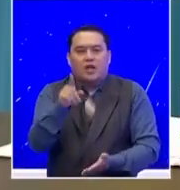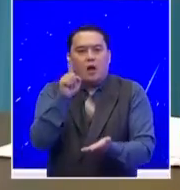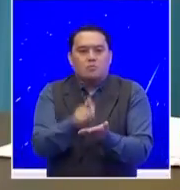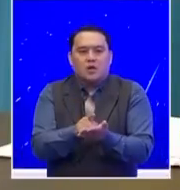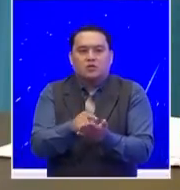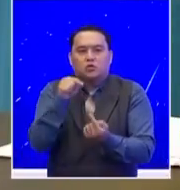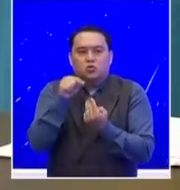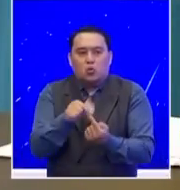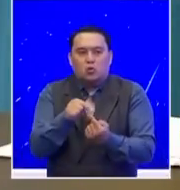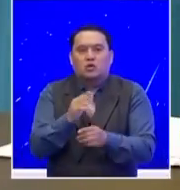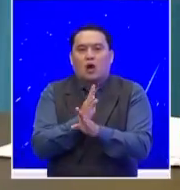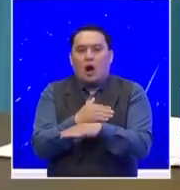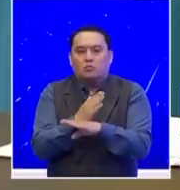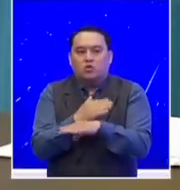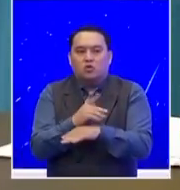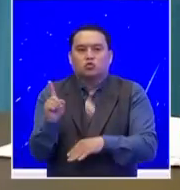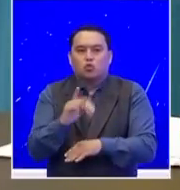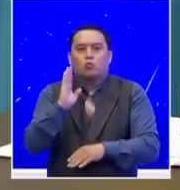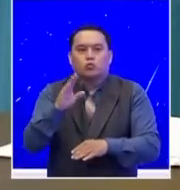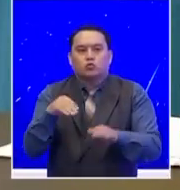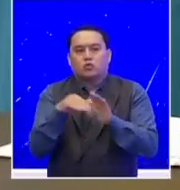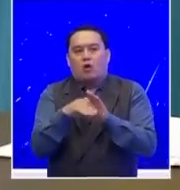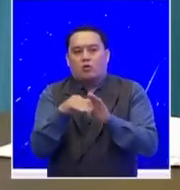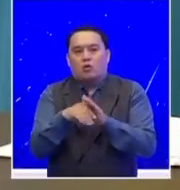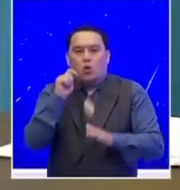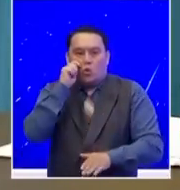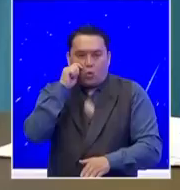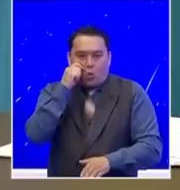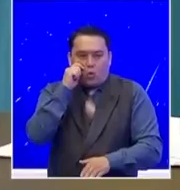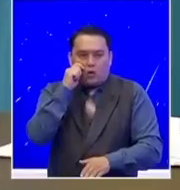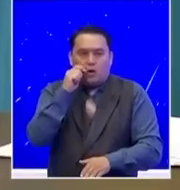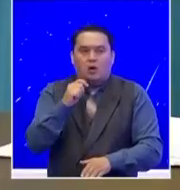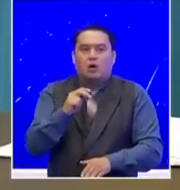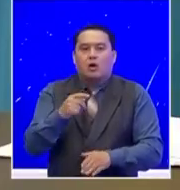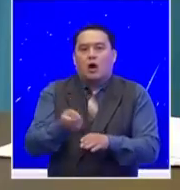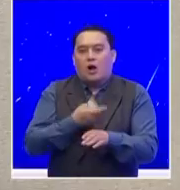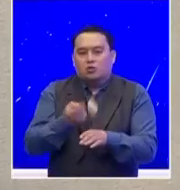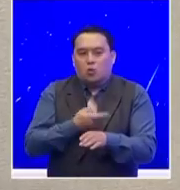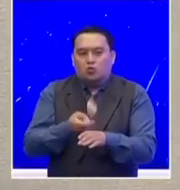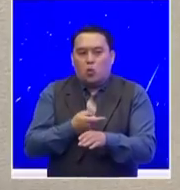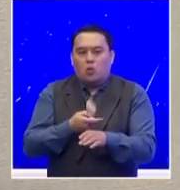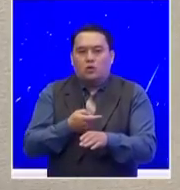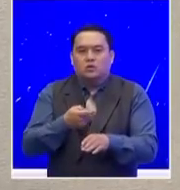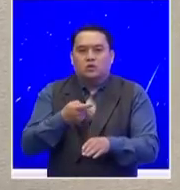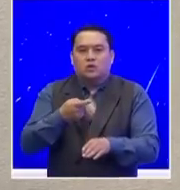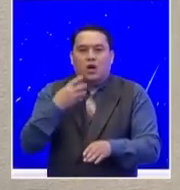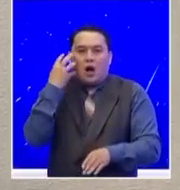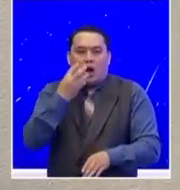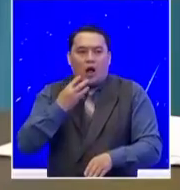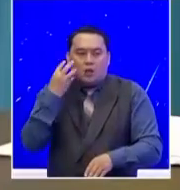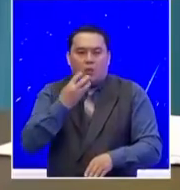осознать. Вот Капчигайский, что будешь складывать сюда? Лук, на кургалинскую картошку, на саркантный